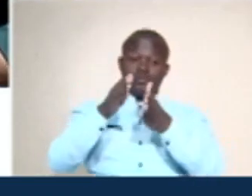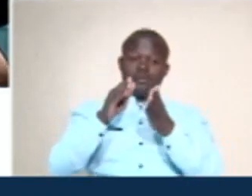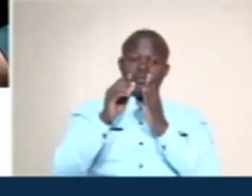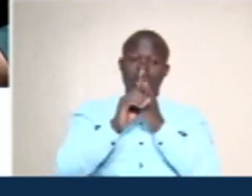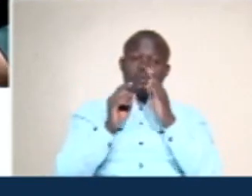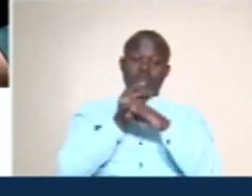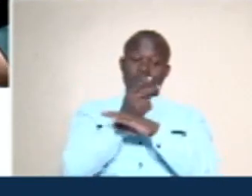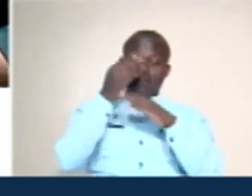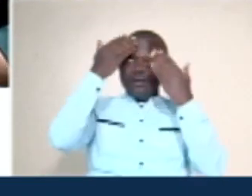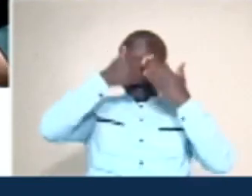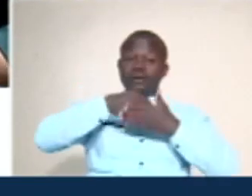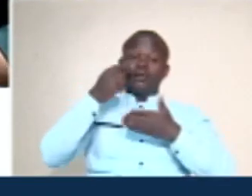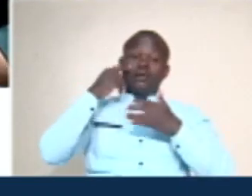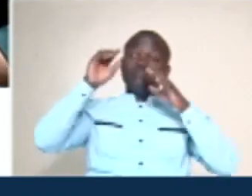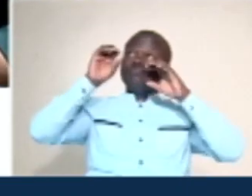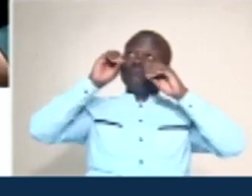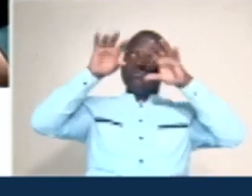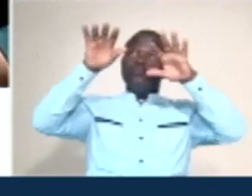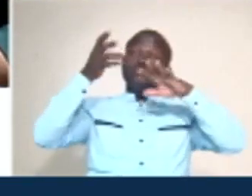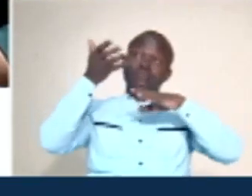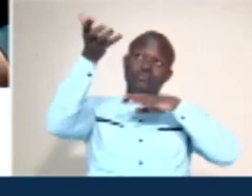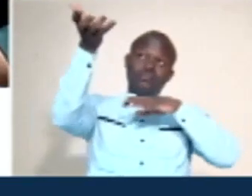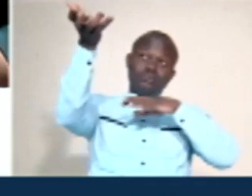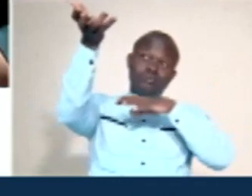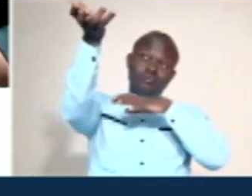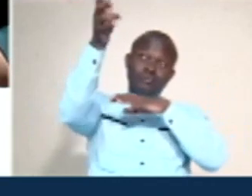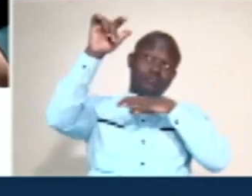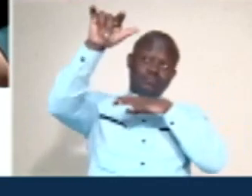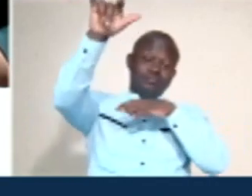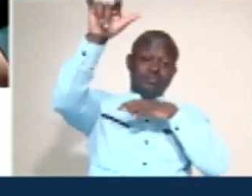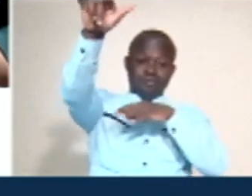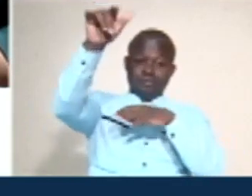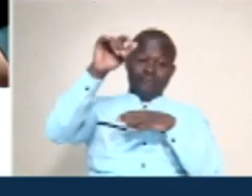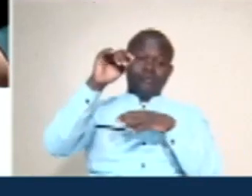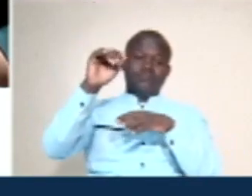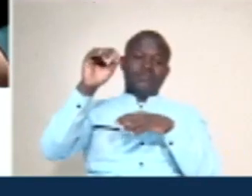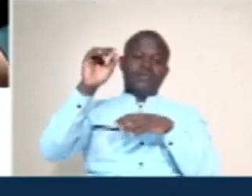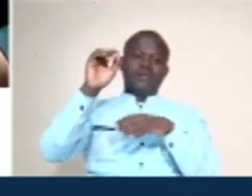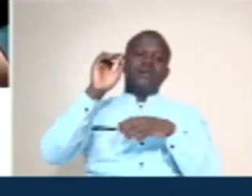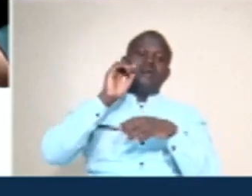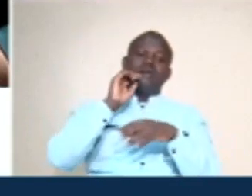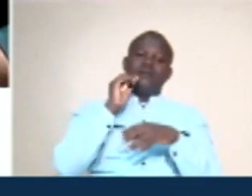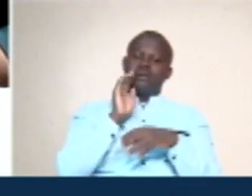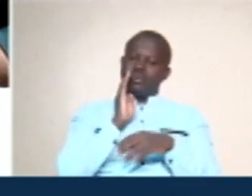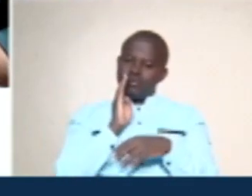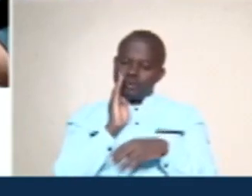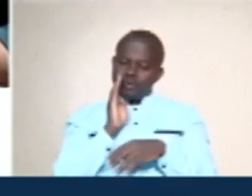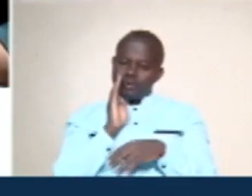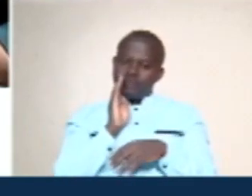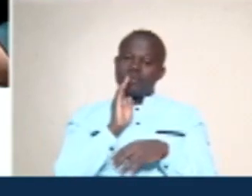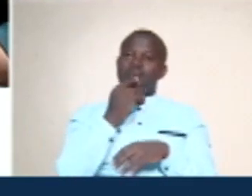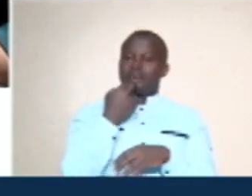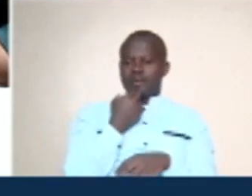nijoro uzibwirwa n'amatara izigiye zigasaka icyatsi zigiye kugwa za kumutuku Hari n'abantu